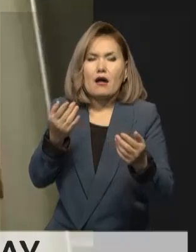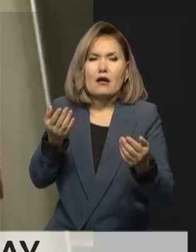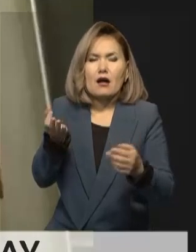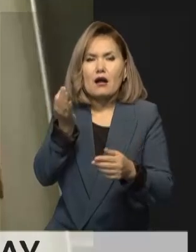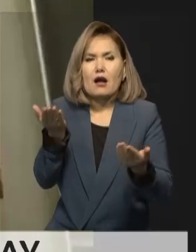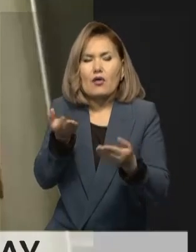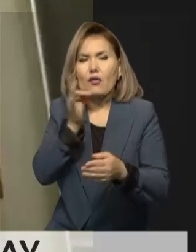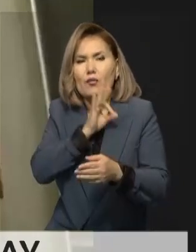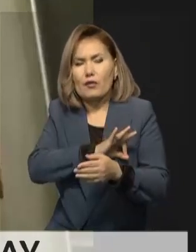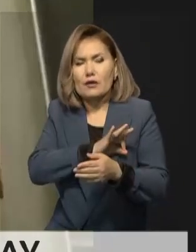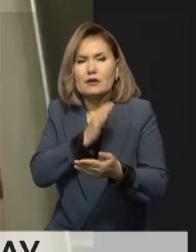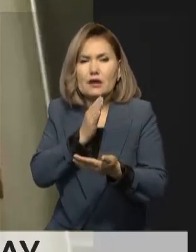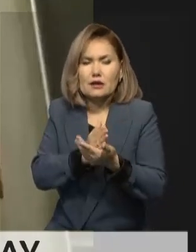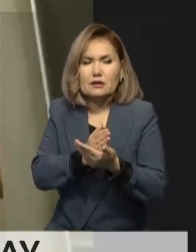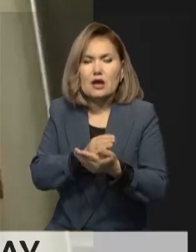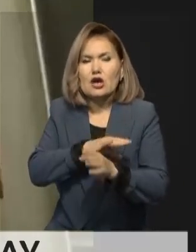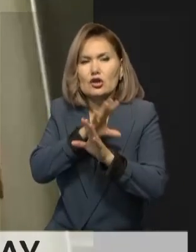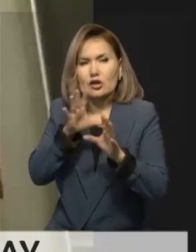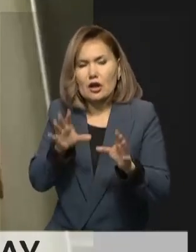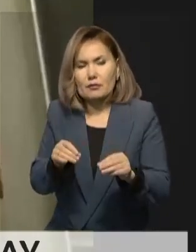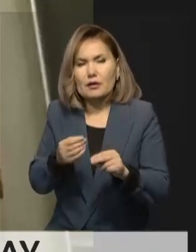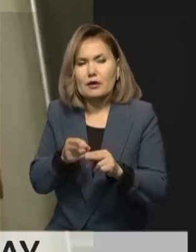пайдасы, оның жалпы